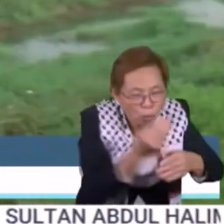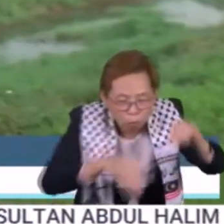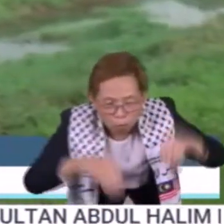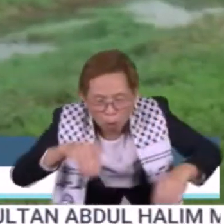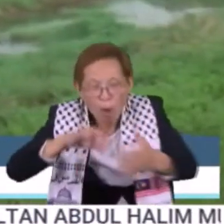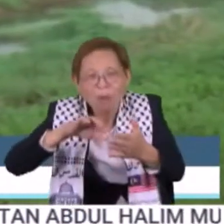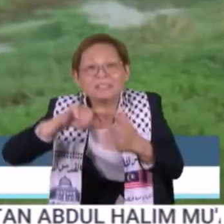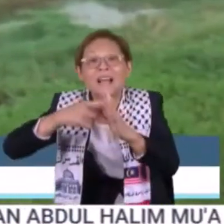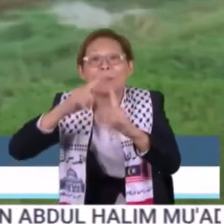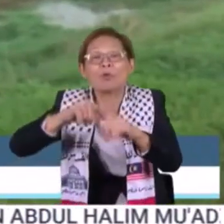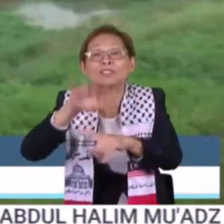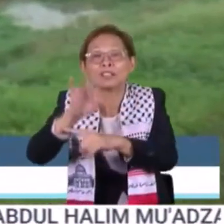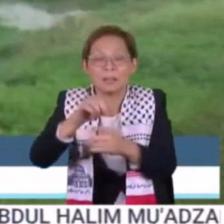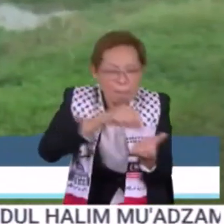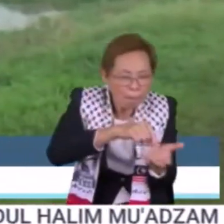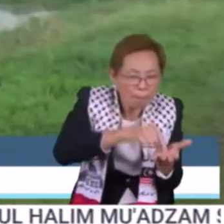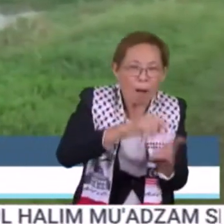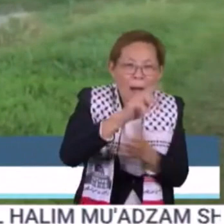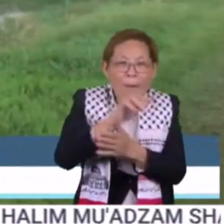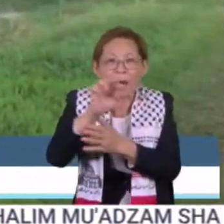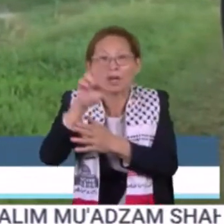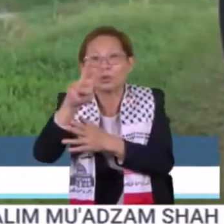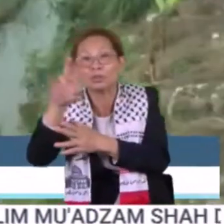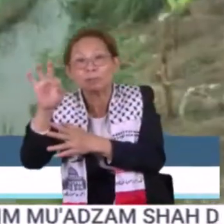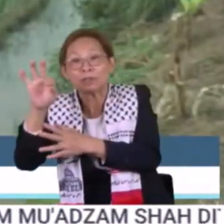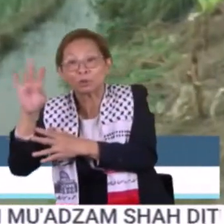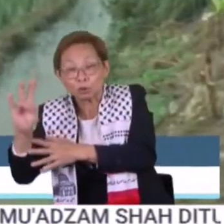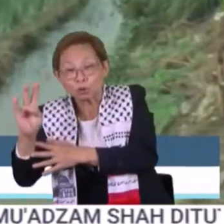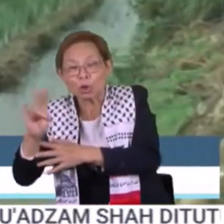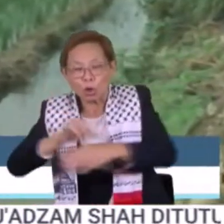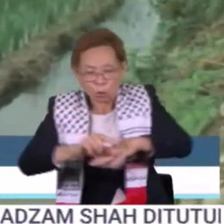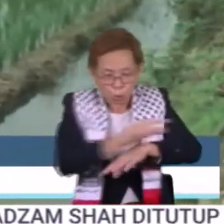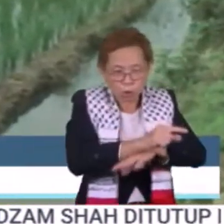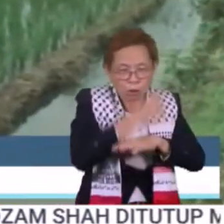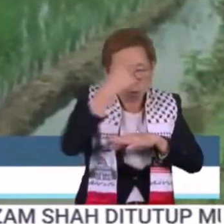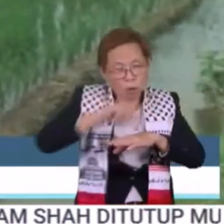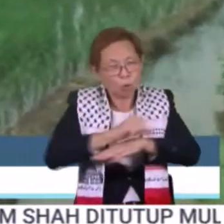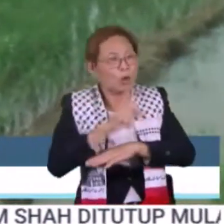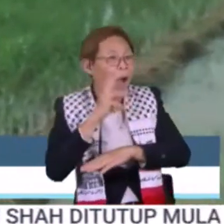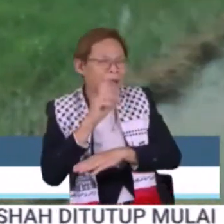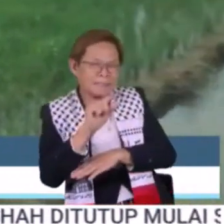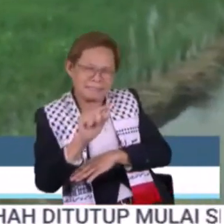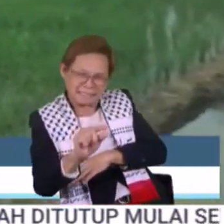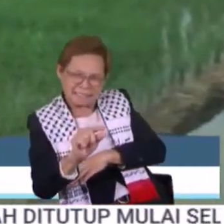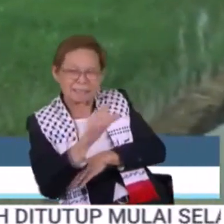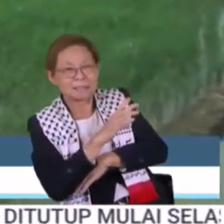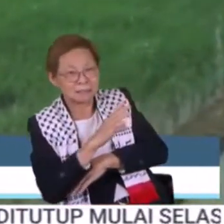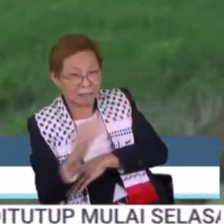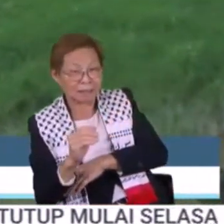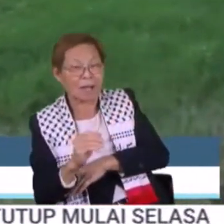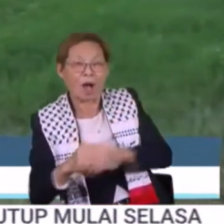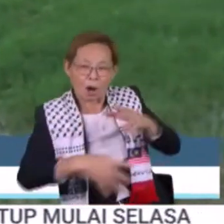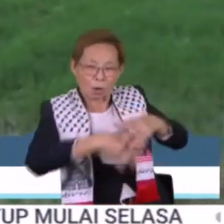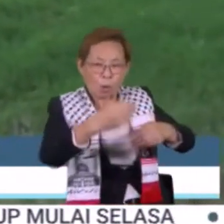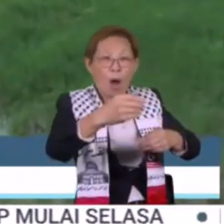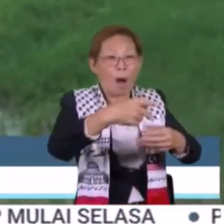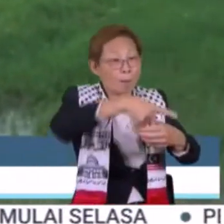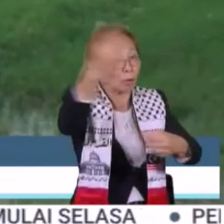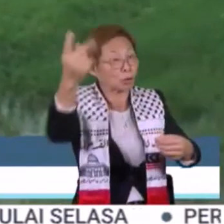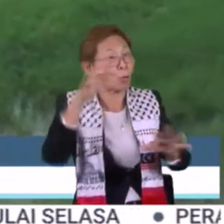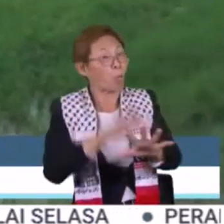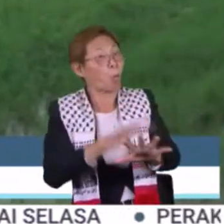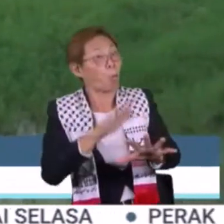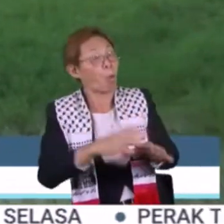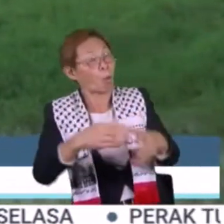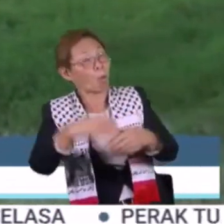ini. Benih padi MR297 digunakan mengambil kira penggunaan air yang rendah selain pengeluaran hasil yang